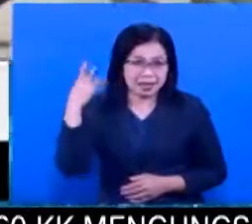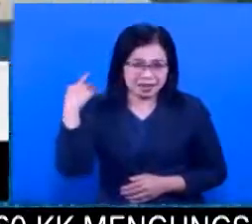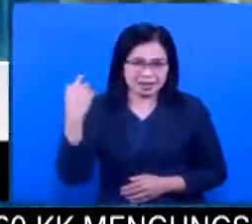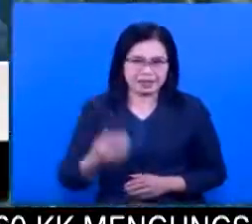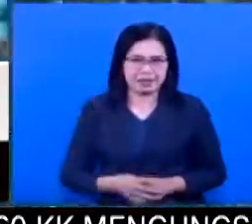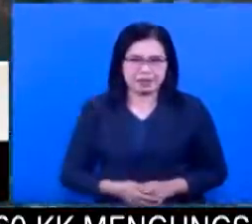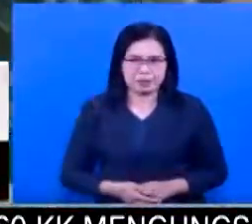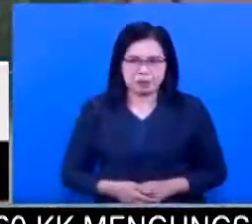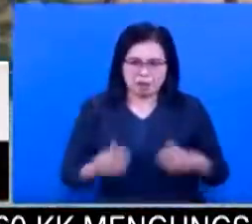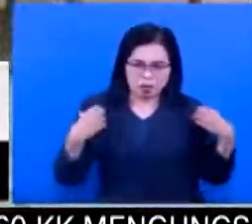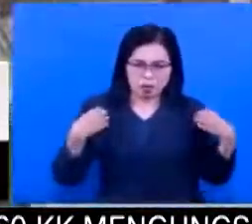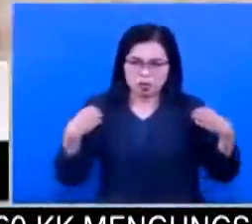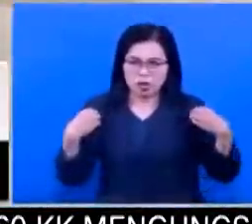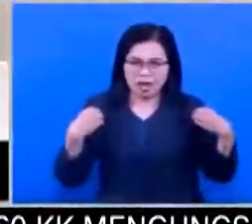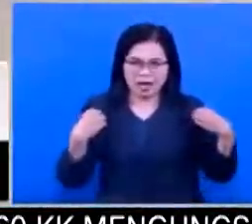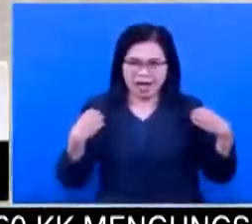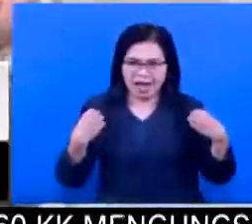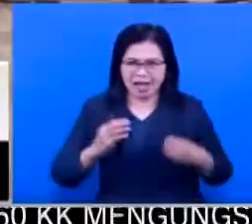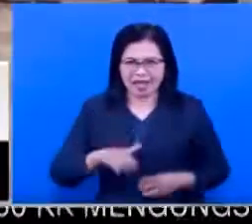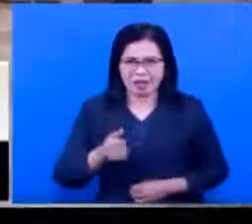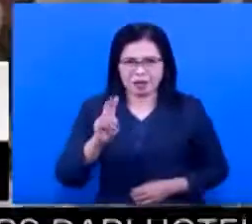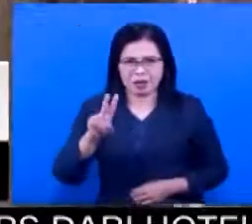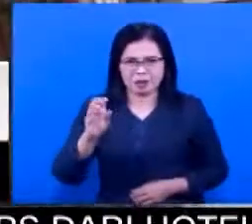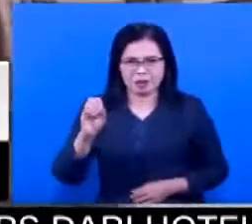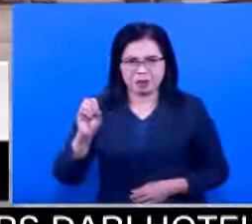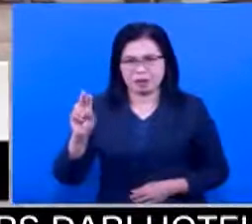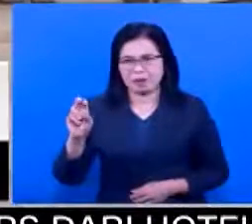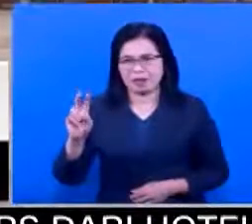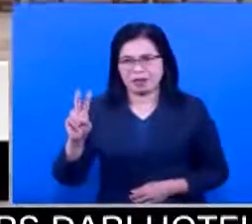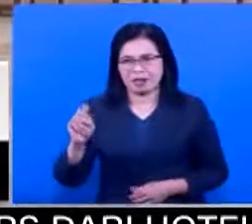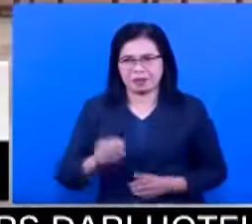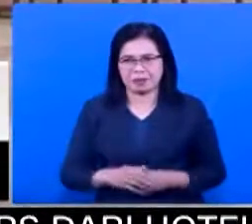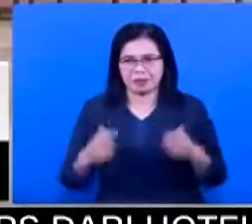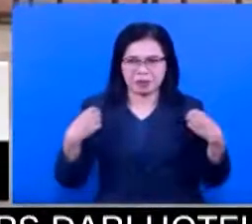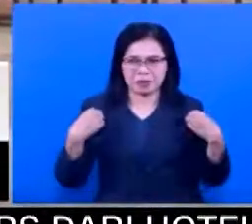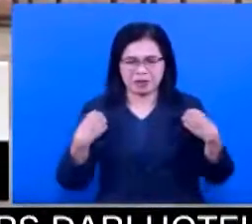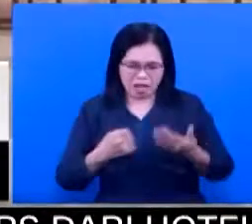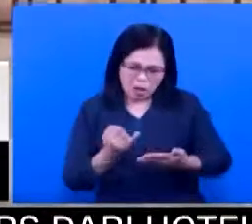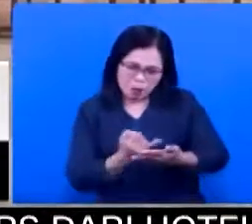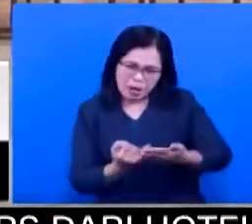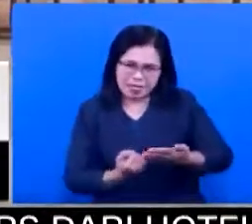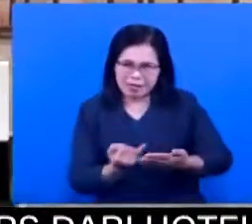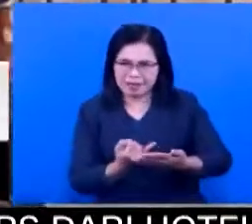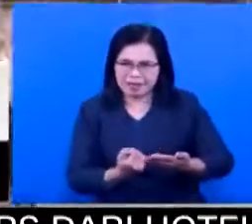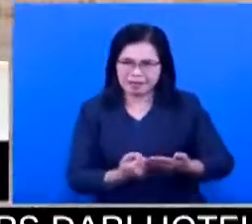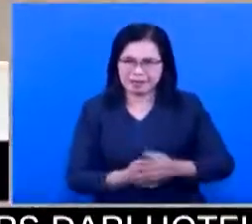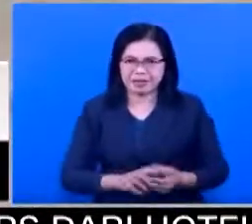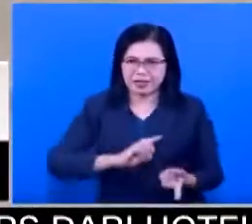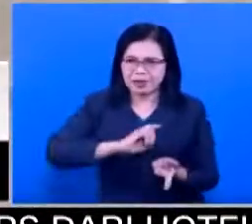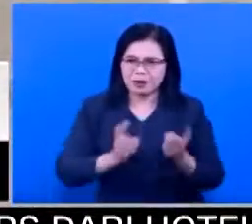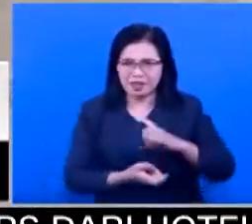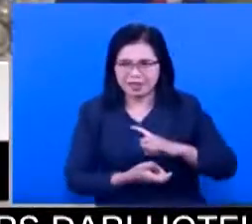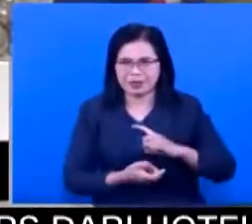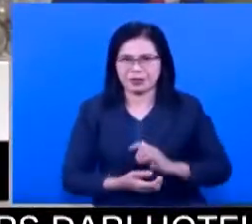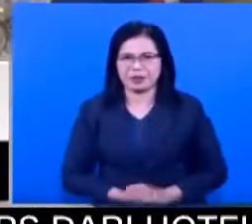pagelaran busana tren 2022 karya para desainer wanita Sidoarjo dalam bentuk busana tunik batik tulis Sidoarjo, serta kain tradisional